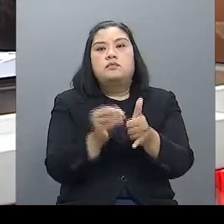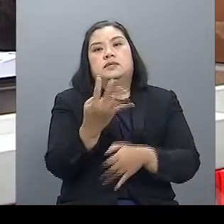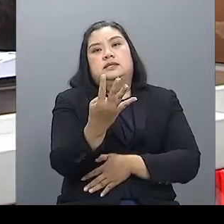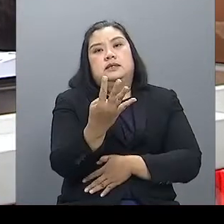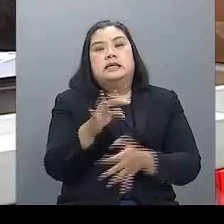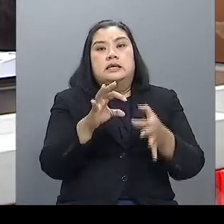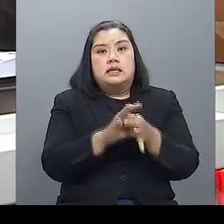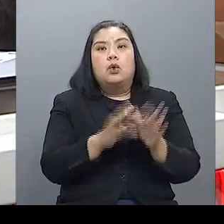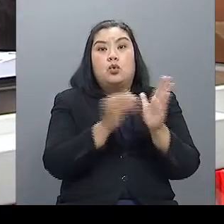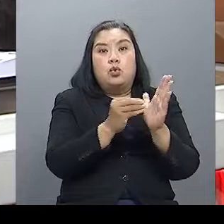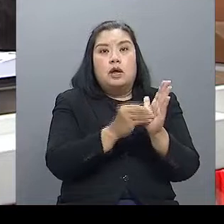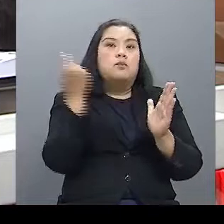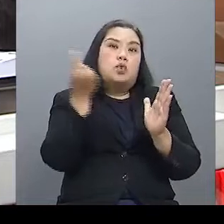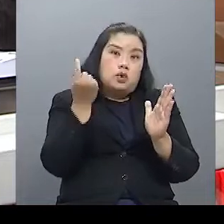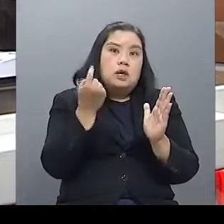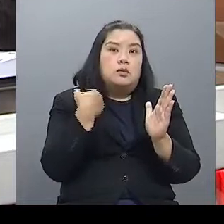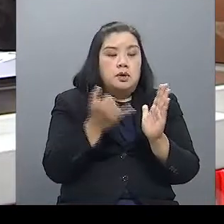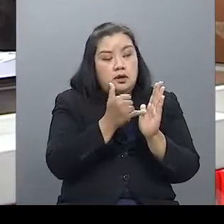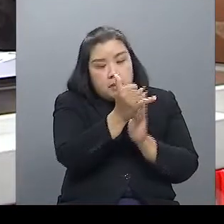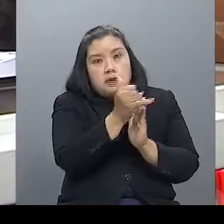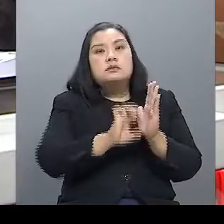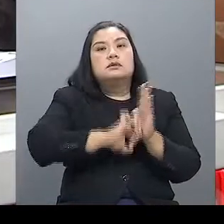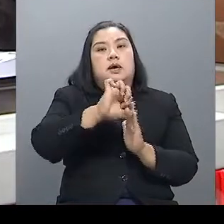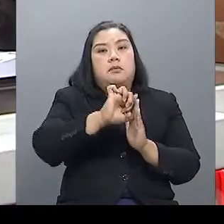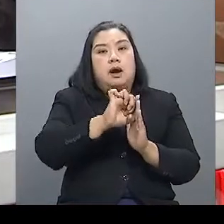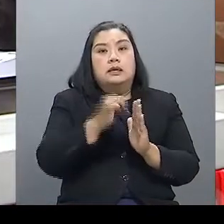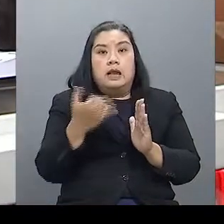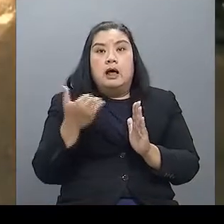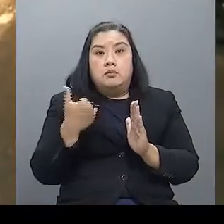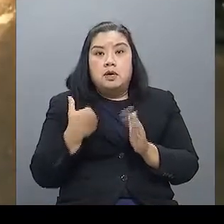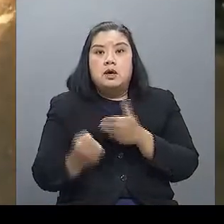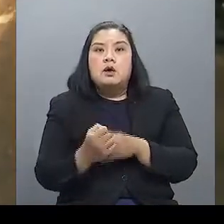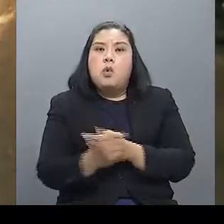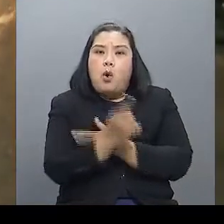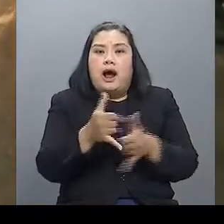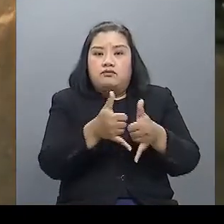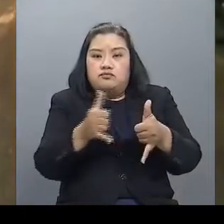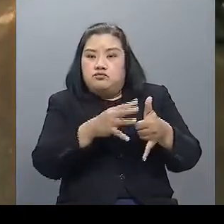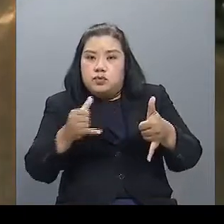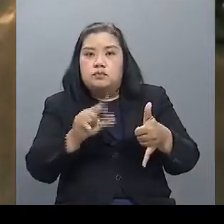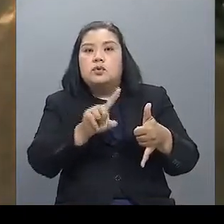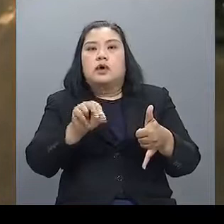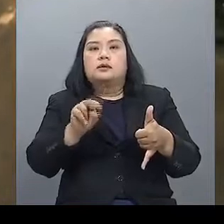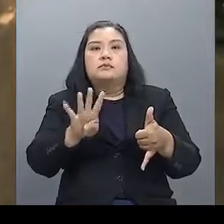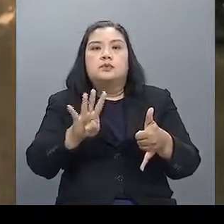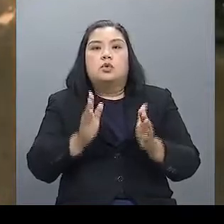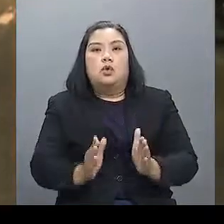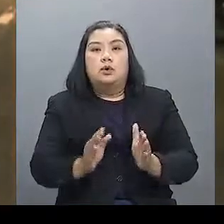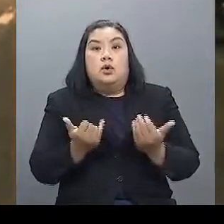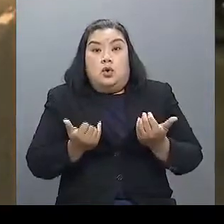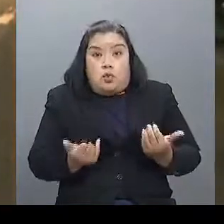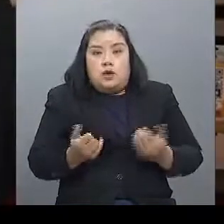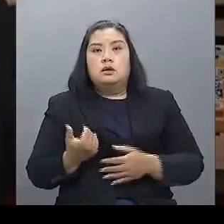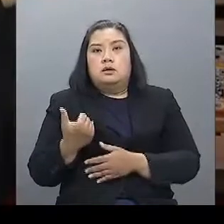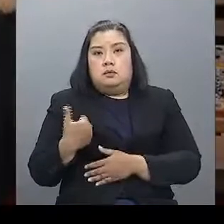กรุงเทพและปริมณฑลแล้วก็มีผู้สัมผัสเสี่ยงสูง 131คนค่ะติดตั้งแต่คืนนี้จะถามประกอบการผับบาร์